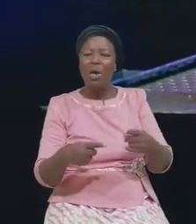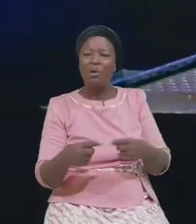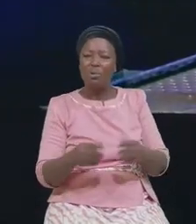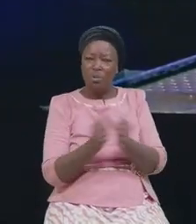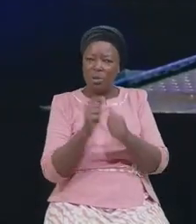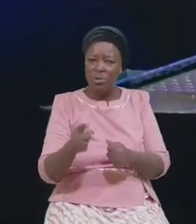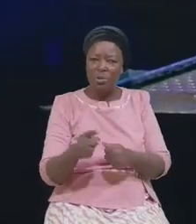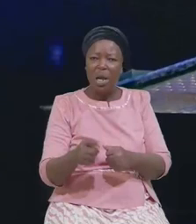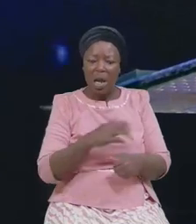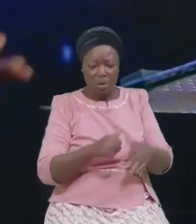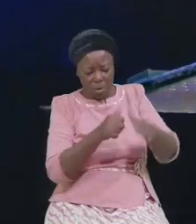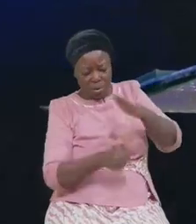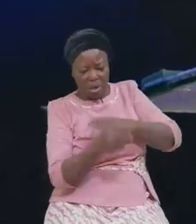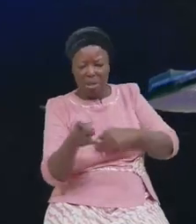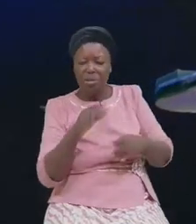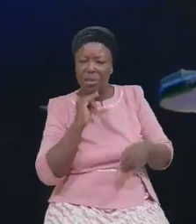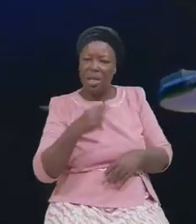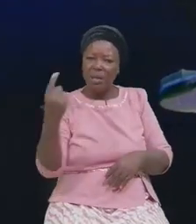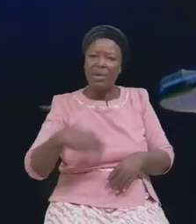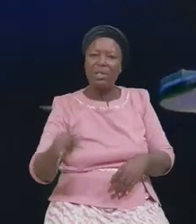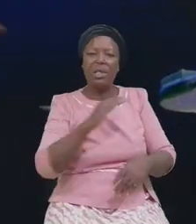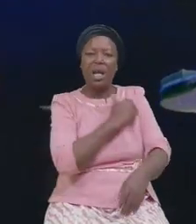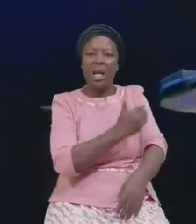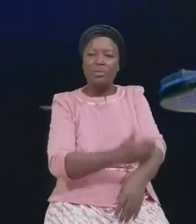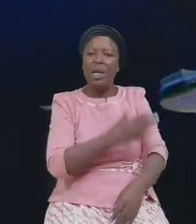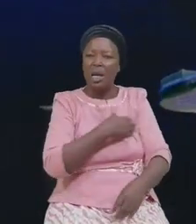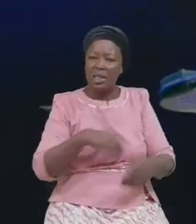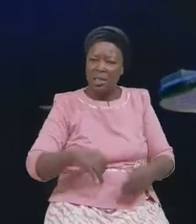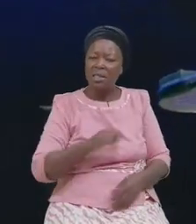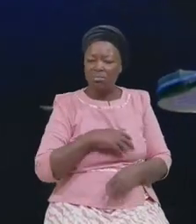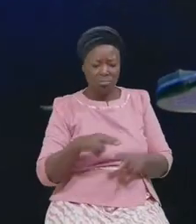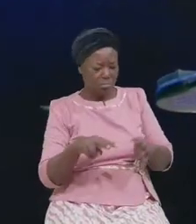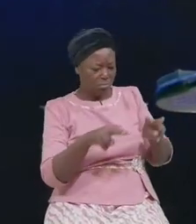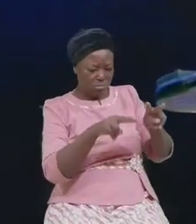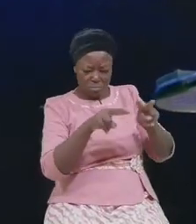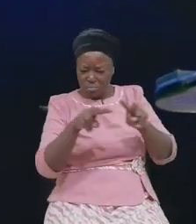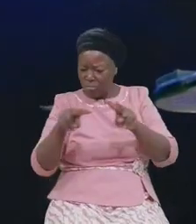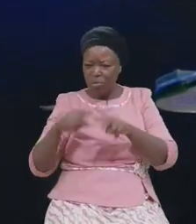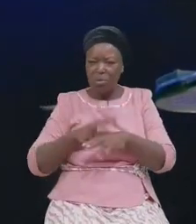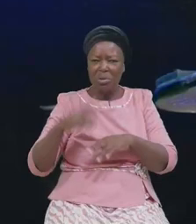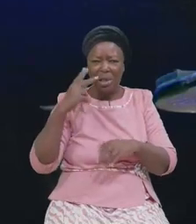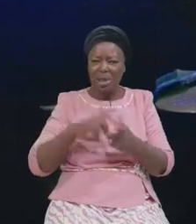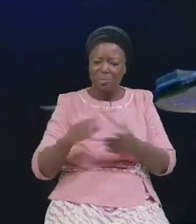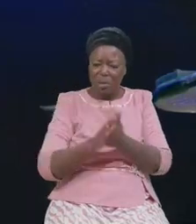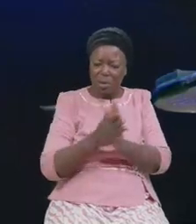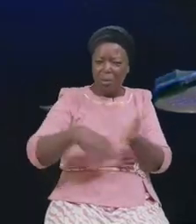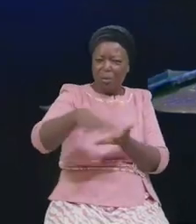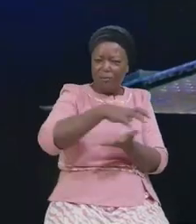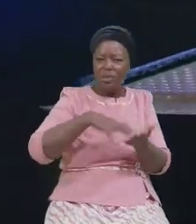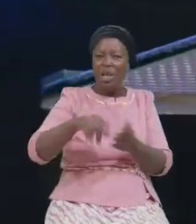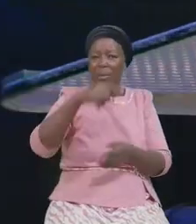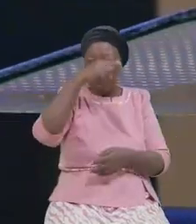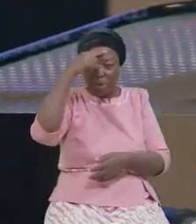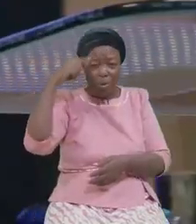éternelles. Et malgré cela, nous sommes comme si nous sommes des orphelins. Nous ne savons pas où aller, nous sommes confus parce